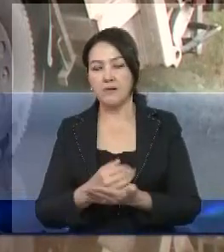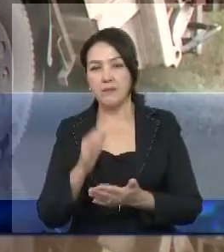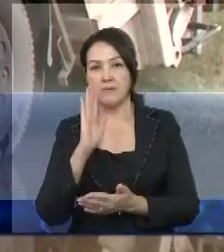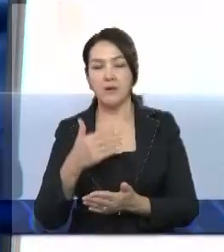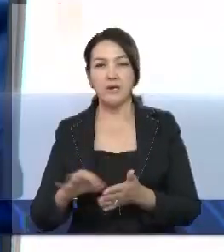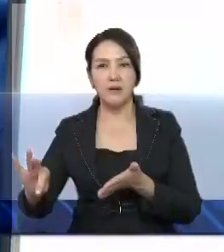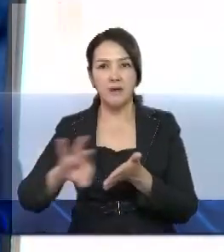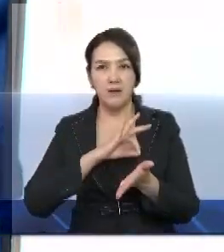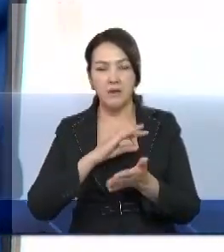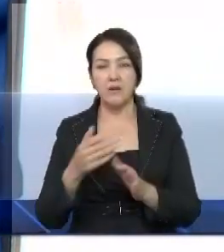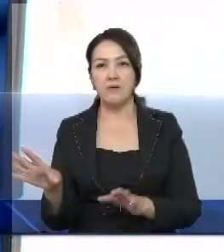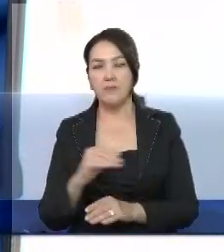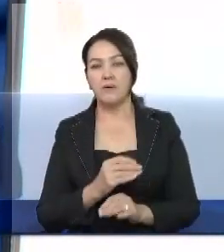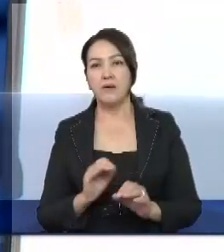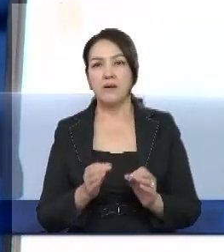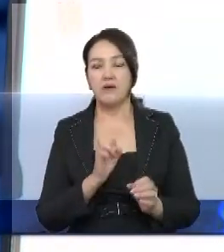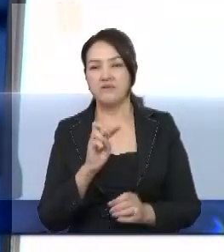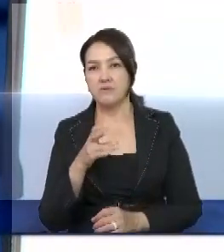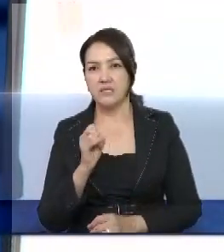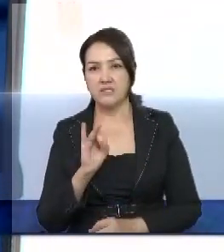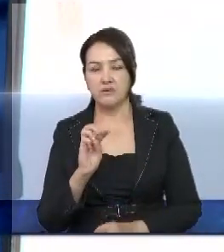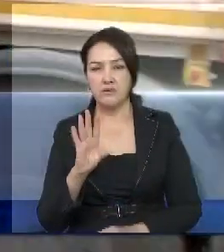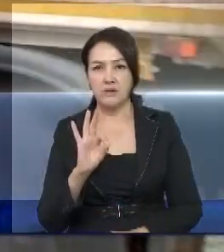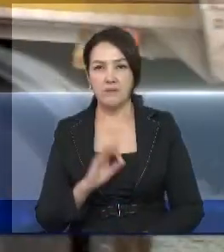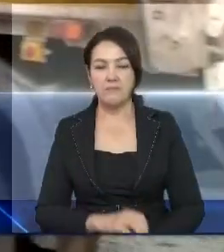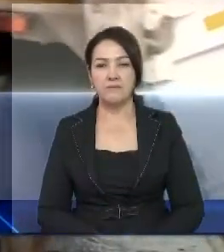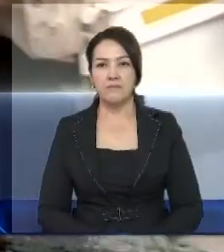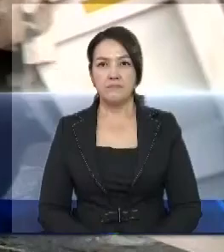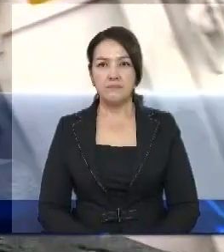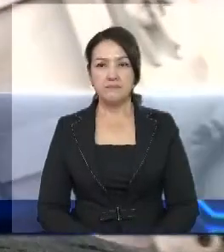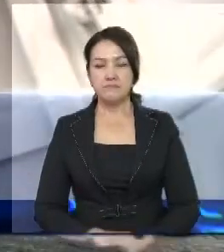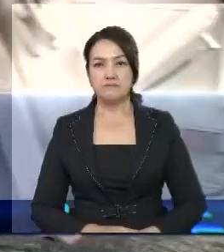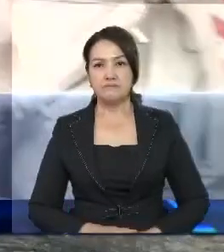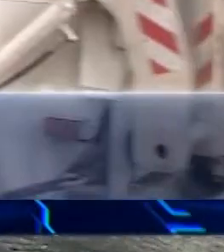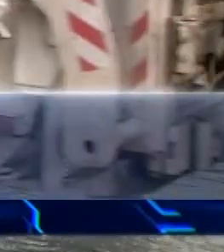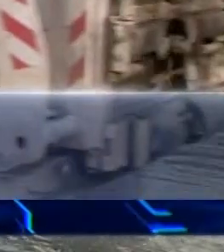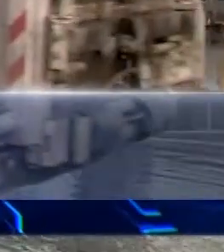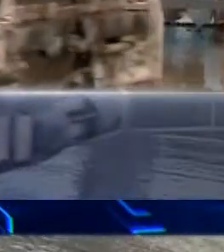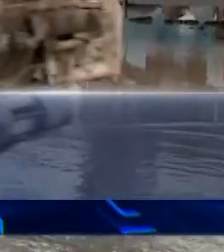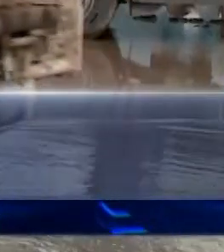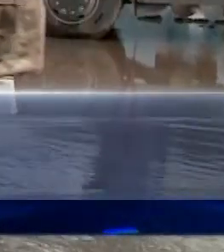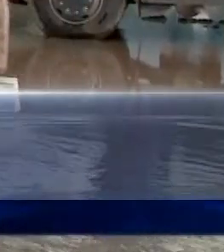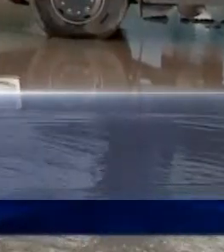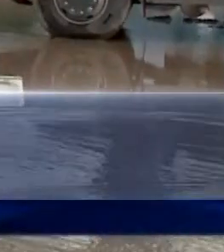будет проходить быстрее, так как все будет автоматизировано. Владимир Федотов, Нурболат Куантайулы, Бахаджан Дегеев, телеканал Актобе.